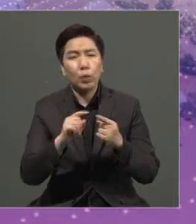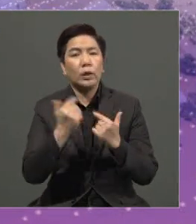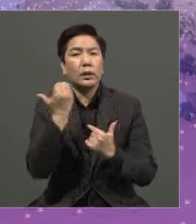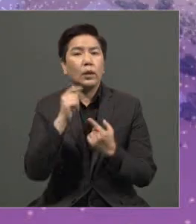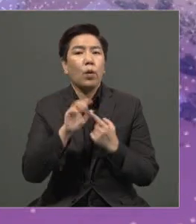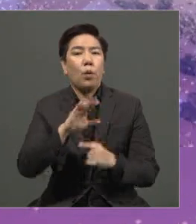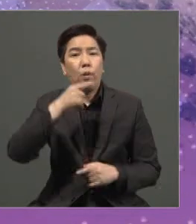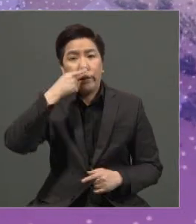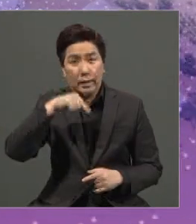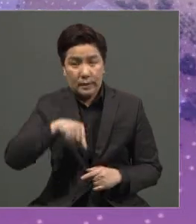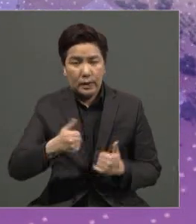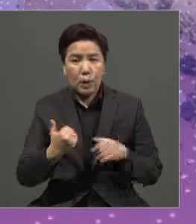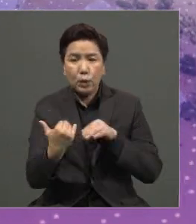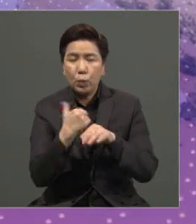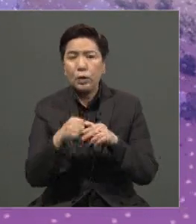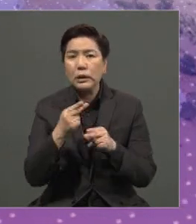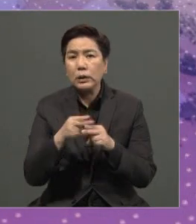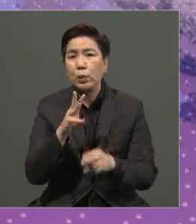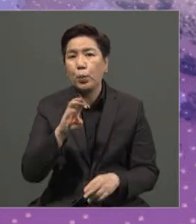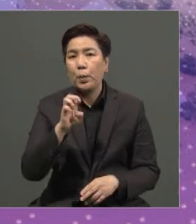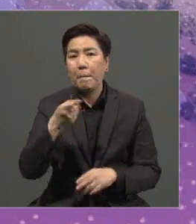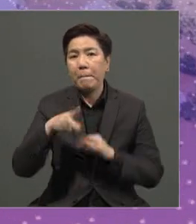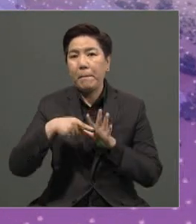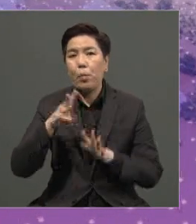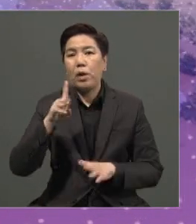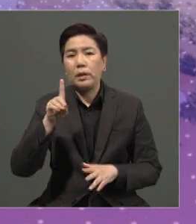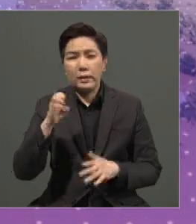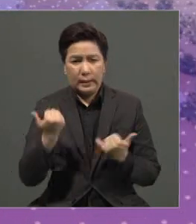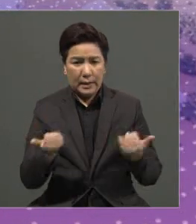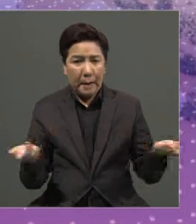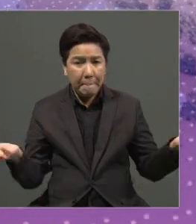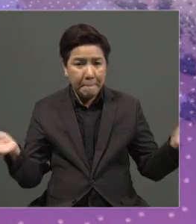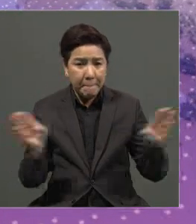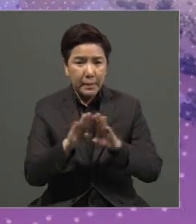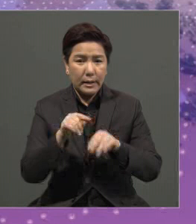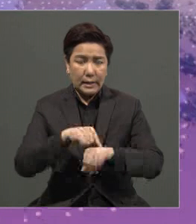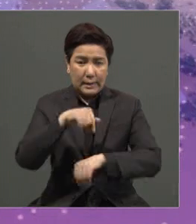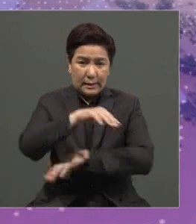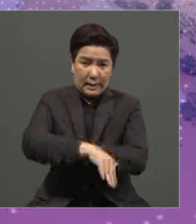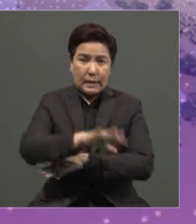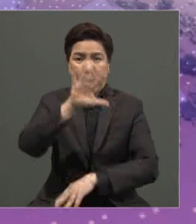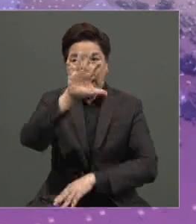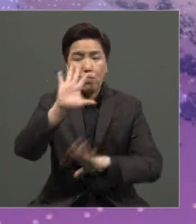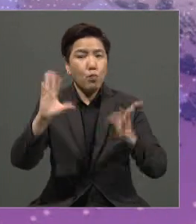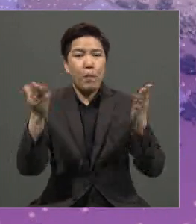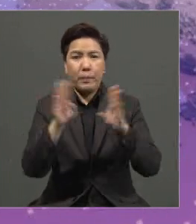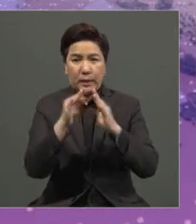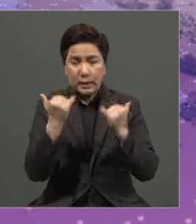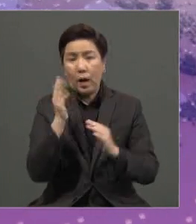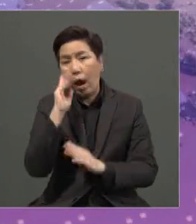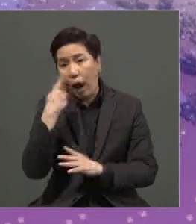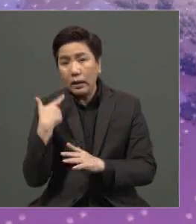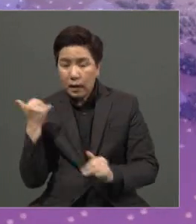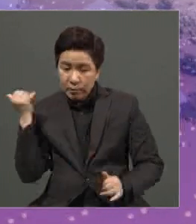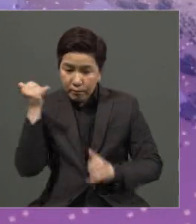โทรทัศน์แห่งประเทศไทยถนนวิภาวดีรังสิตวันนี้จะปิดแล้วแล้วนะติด 17:00นนะครับดังนั้นยังมีเวลาสำหรับใครที่จะ